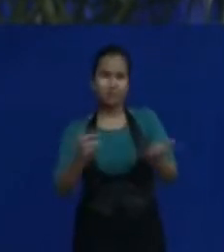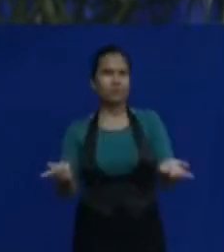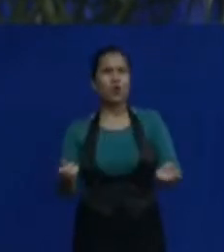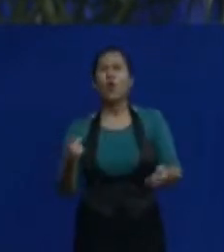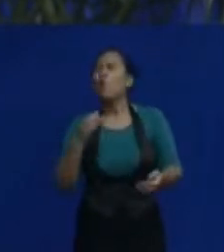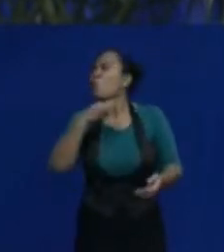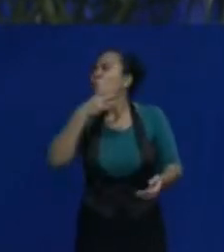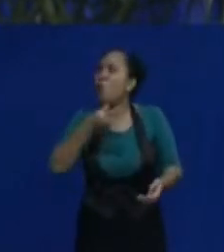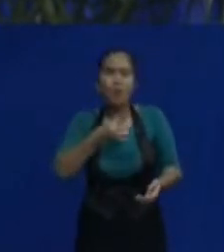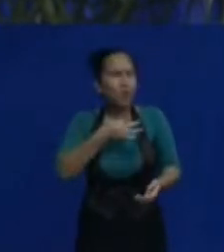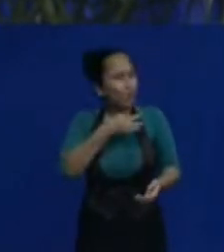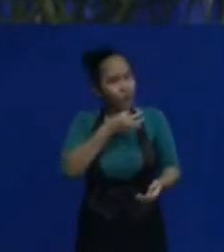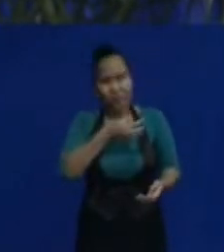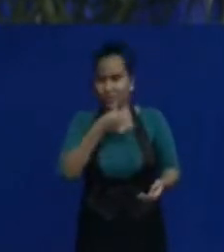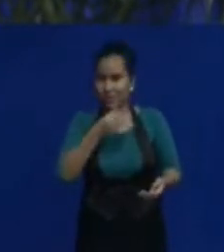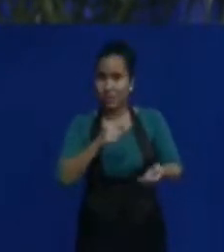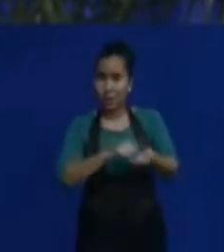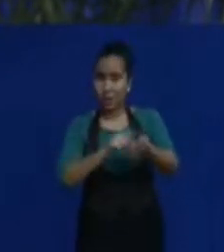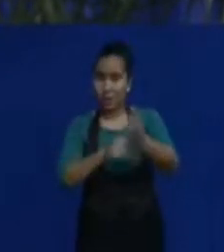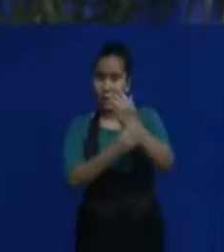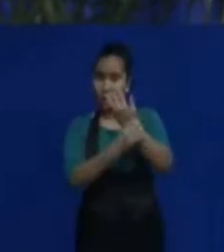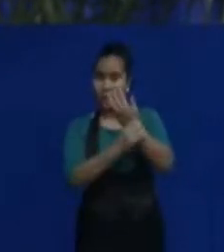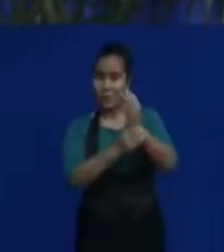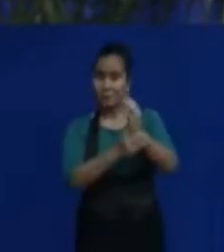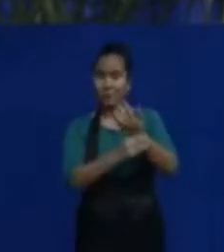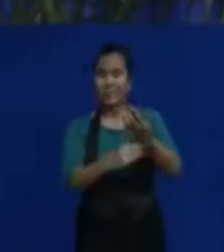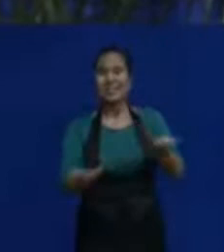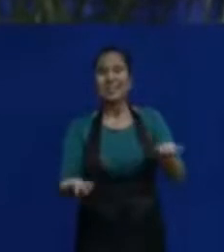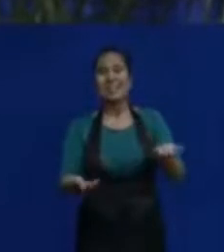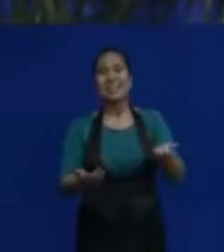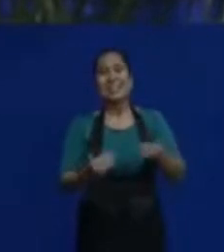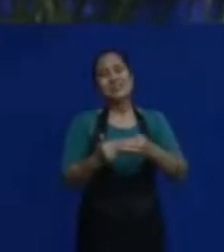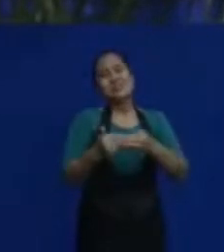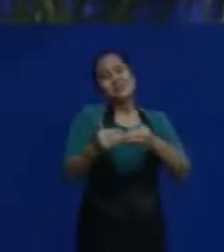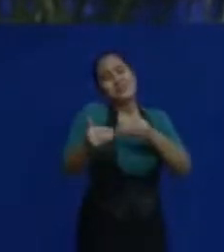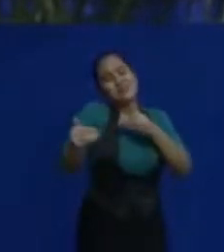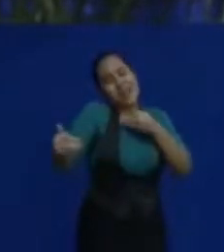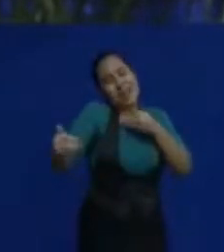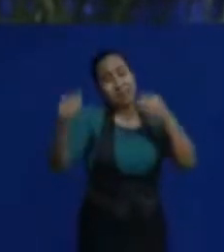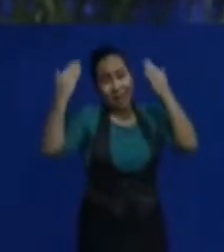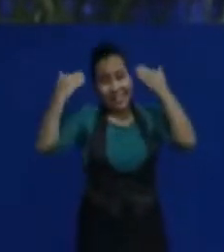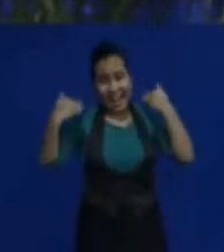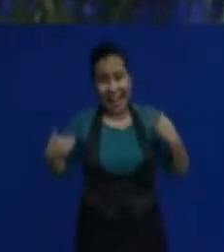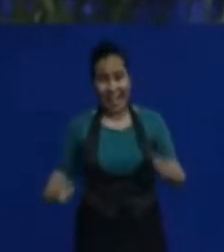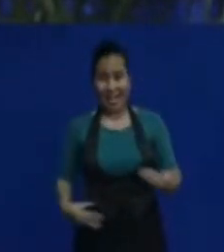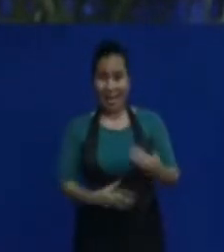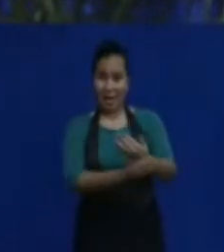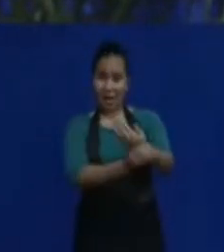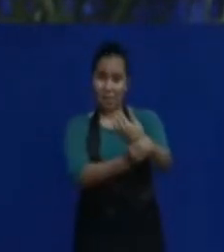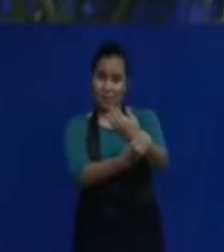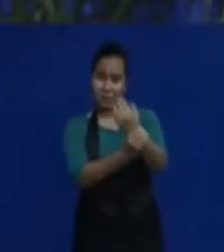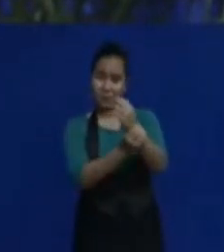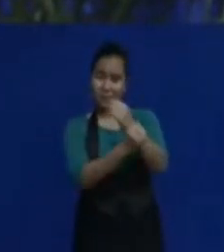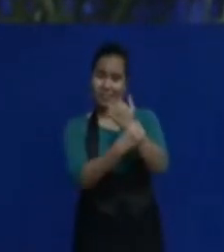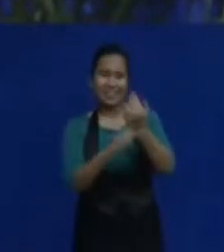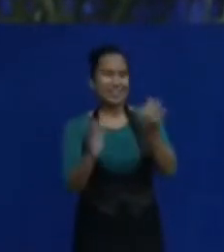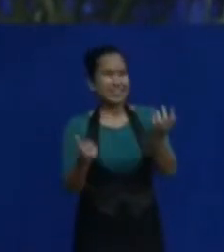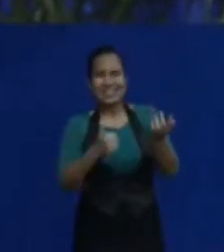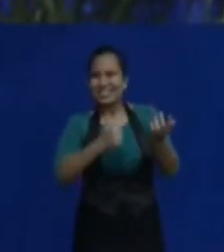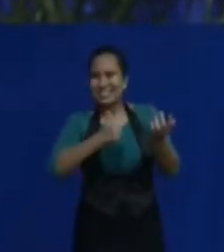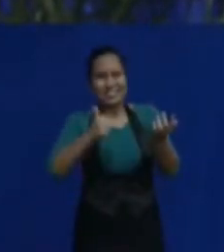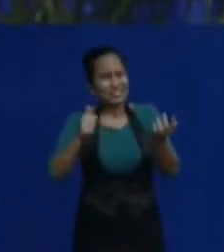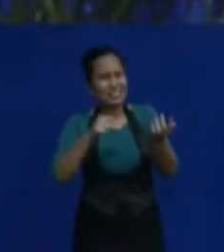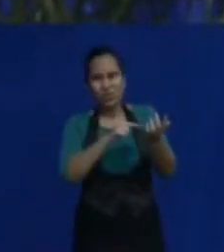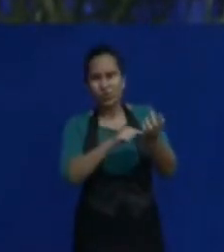echt nergens op. Je pols is veel verder van je centrale lichaam. Dus je pols is een minder betrouwbare